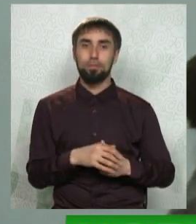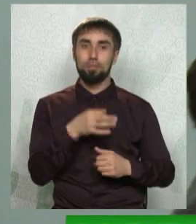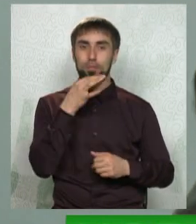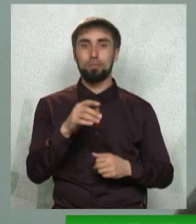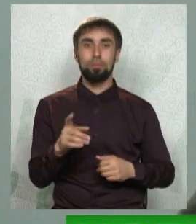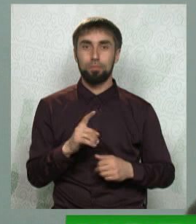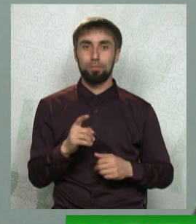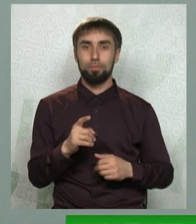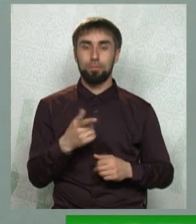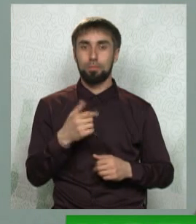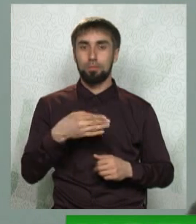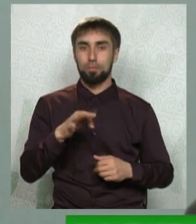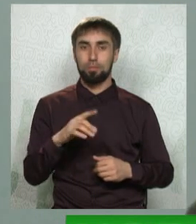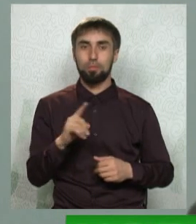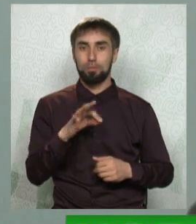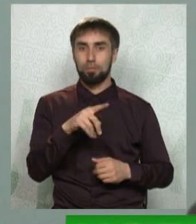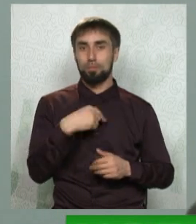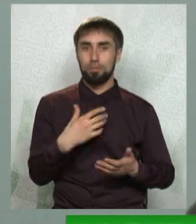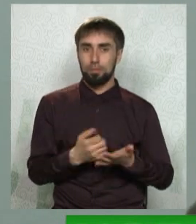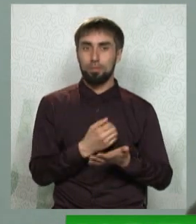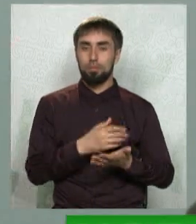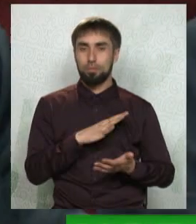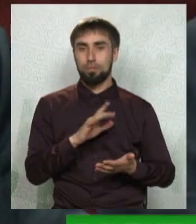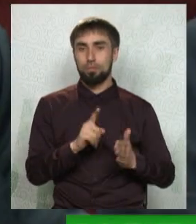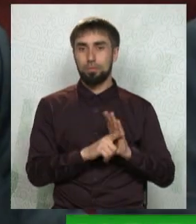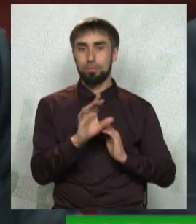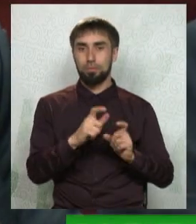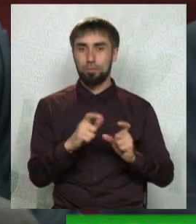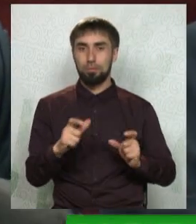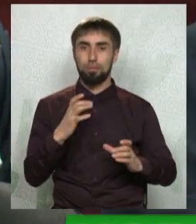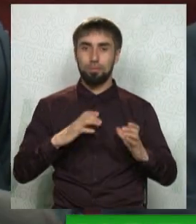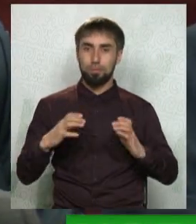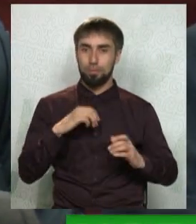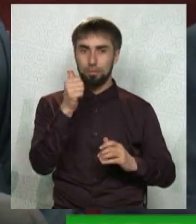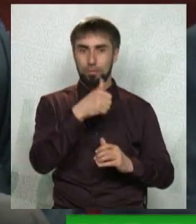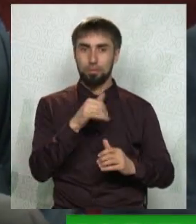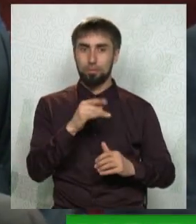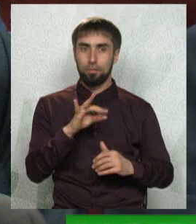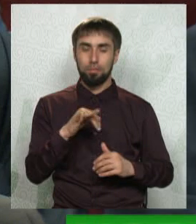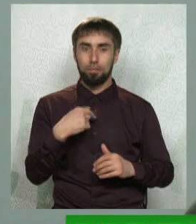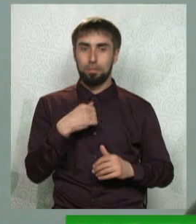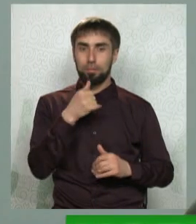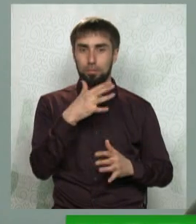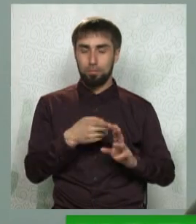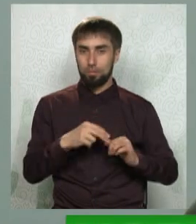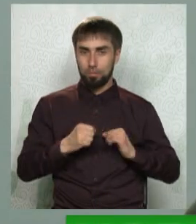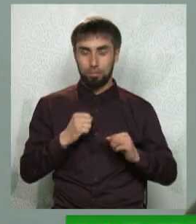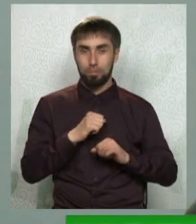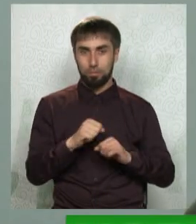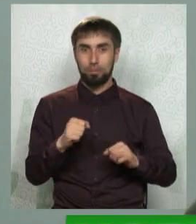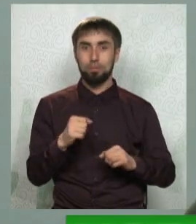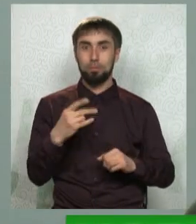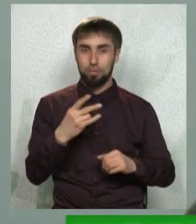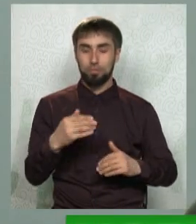что где-то что-то подрабатывал, начиная со школы, студенческие годы. Я не говорю, что стремиться нельзя,